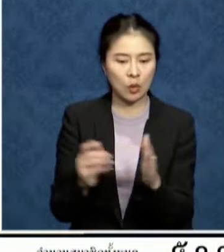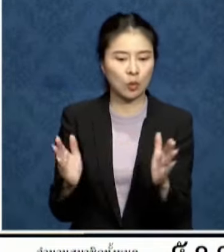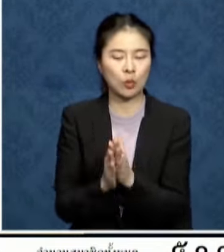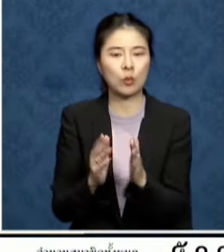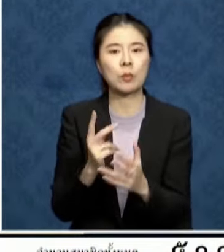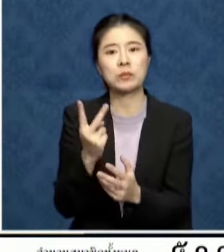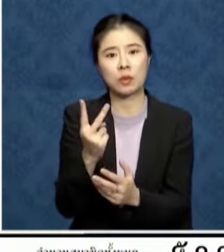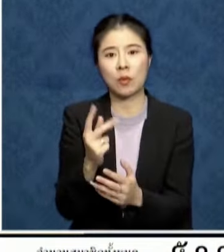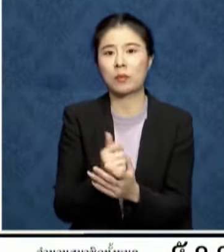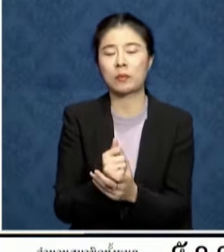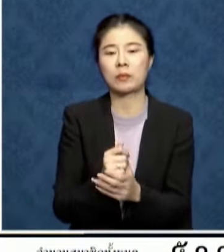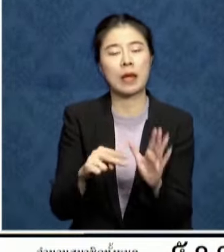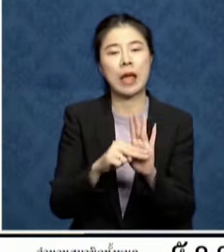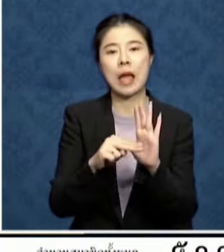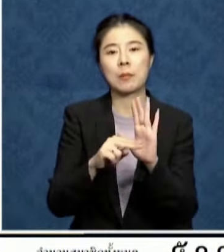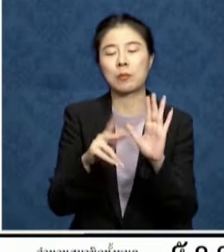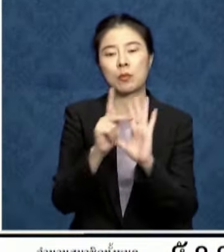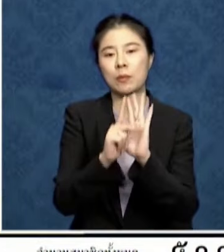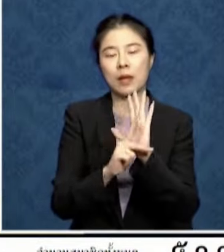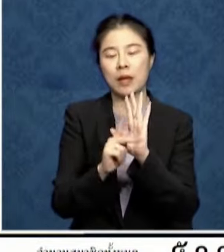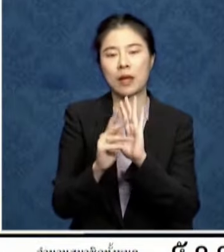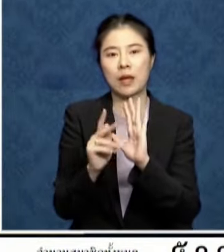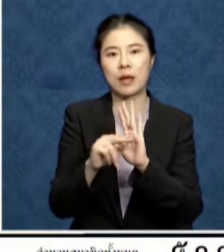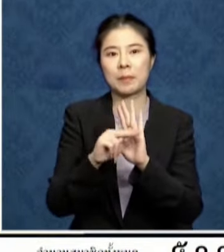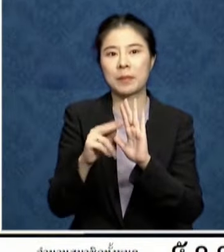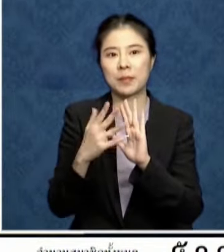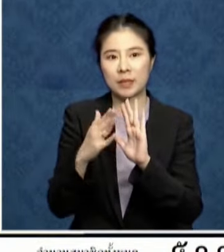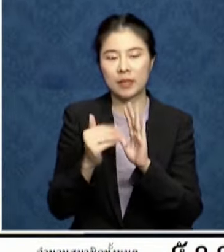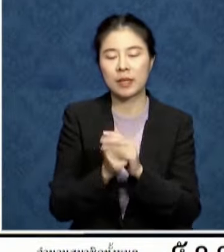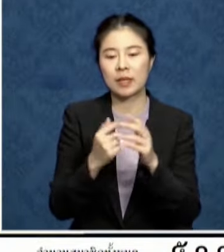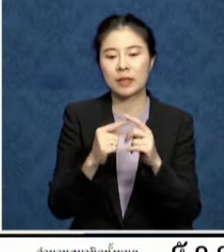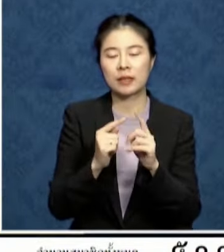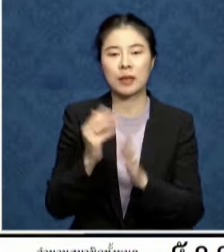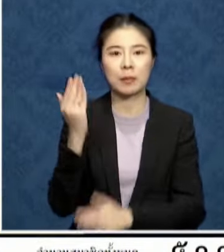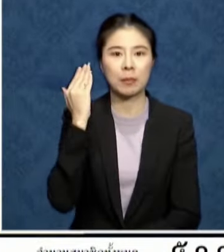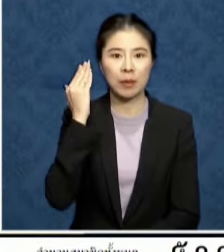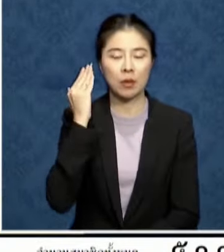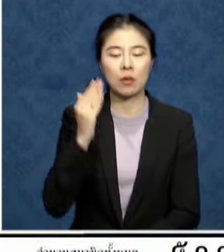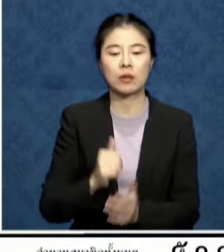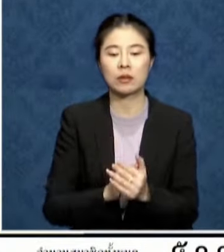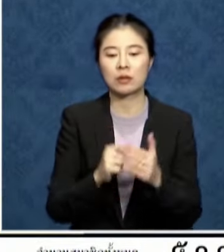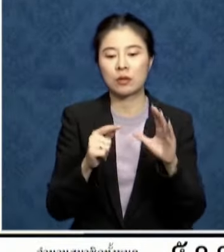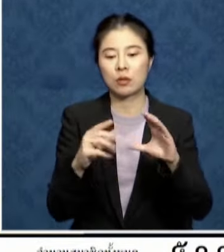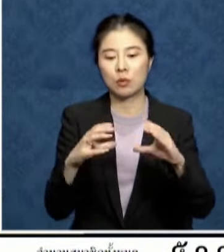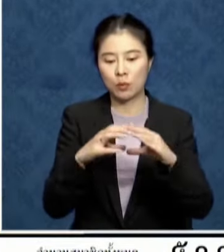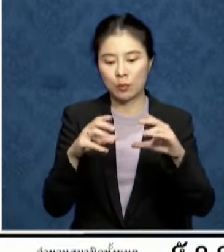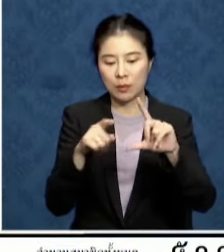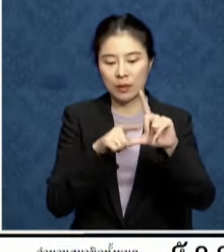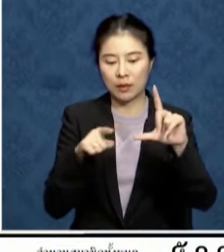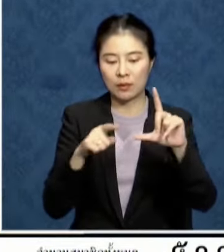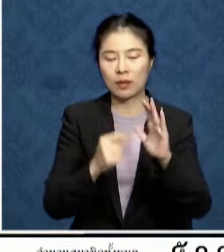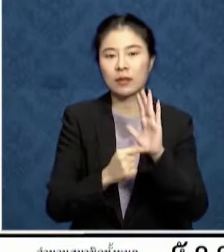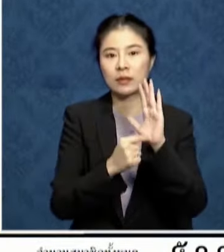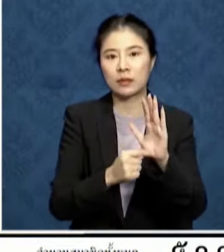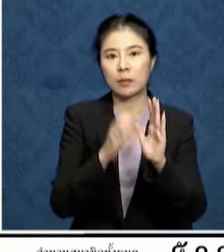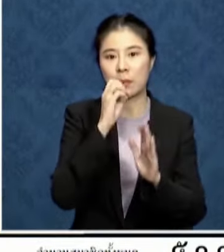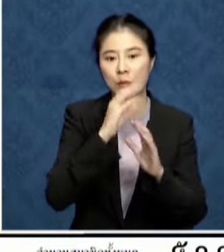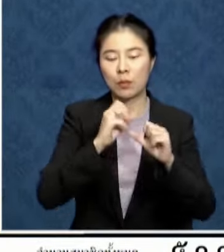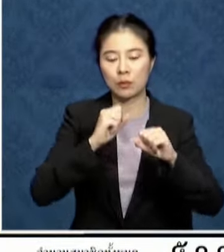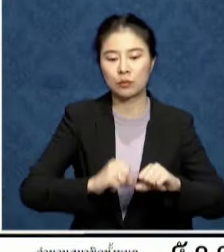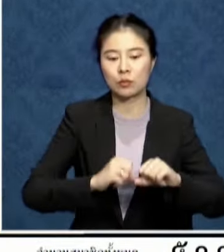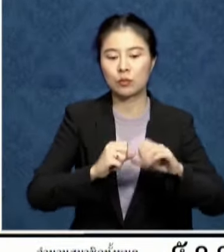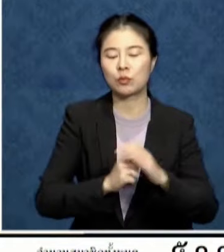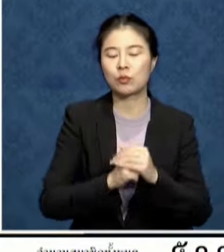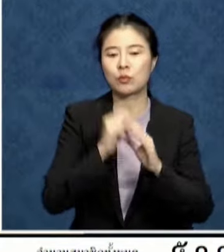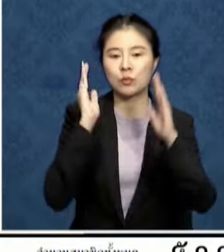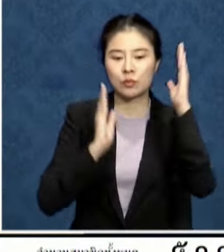ำได้ครับเมื่อ2ปีที่แล้วครับเพื่อนสมาชิกของผมจากพรรคก้าวไกลเคยมาเสนอยัตติในสภาผู้แทนราษฎรแห่งนี้เสนอให้จัดประชามติครั้งที่1เกี่ยวกับการจัดทำรั